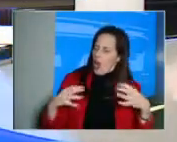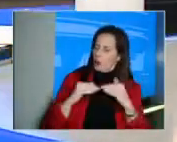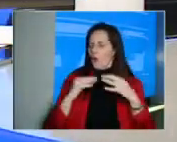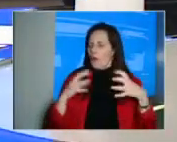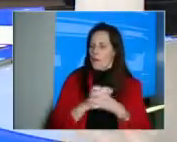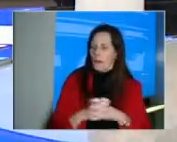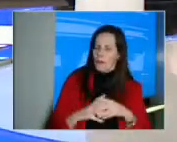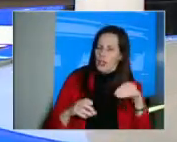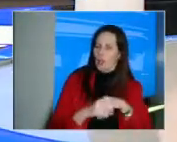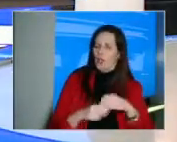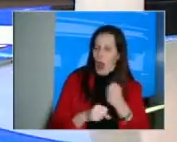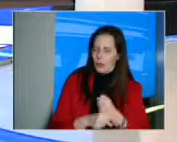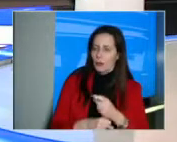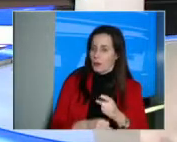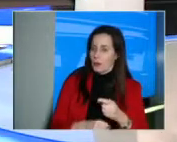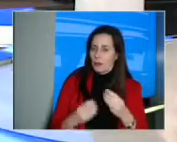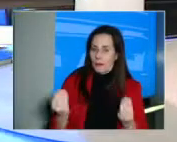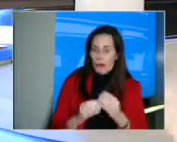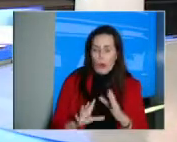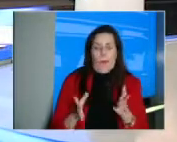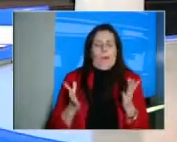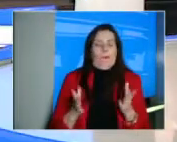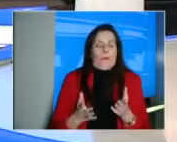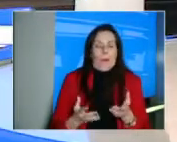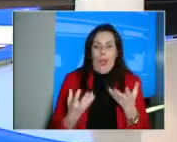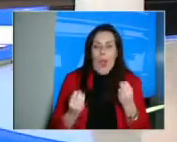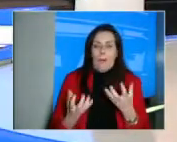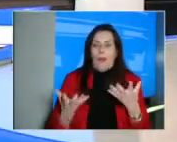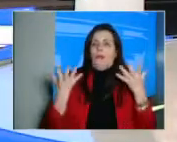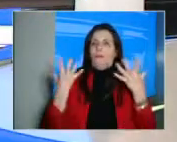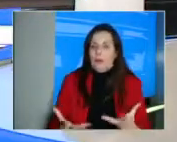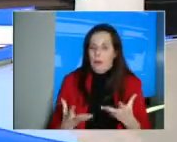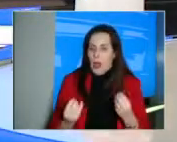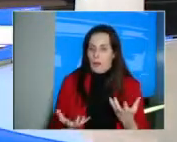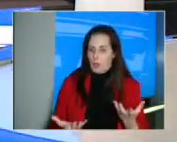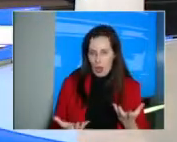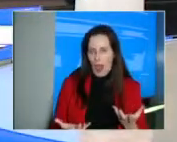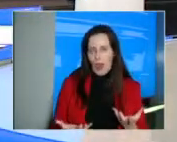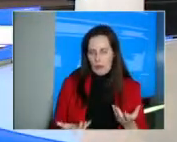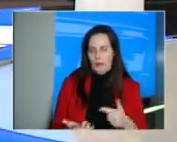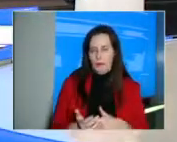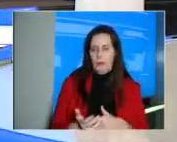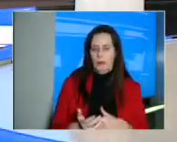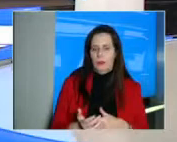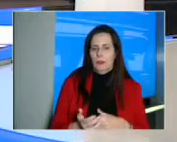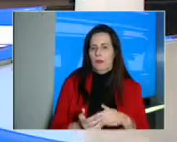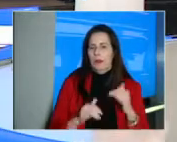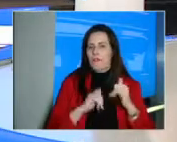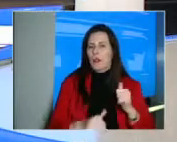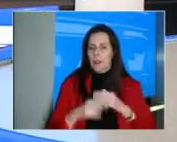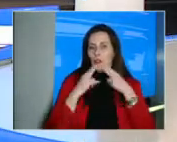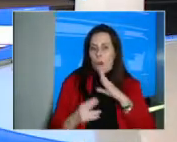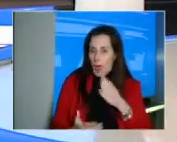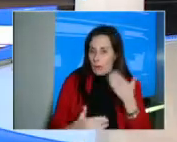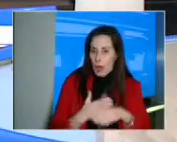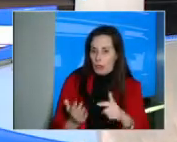ויחווה ויכנסו שוק העבודה, יצא משהו כל כך מגוחך, כל כך הרבה נטל, כל כך הרבה כובד שמנו על צהל, לפתור בעיה